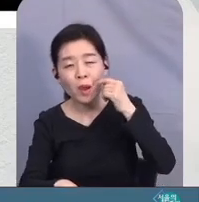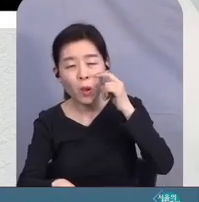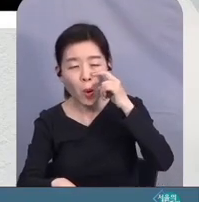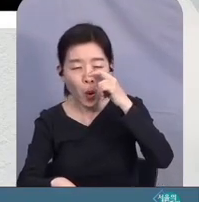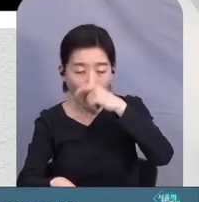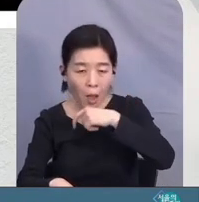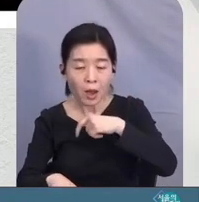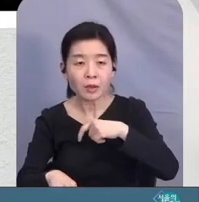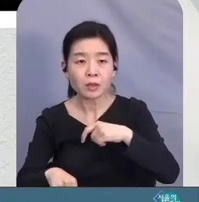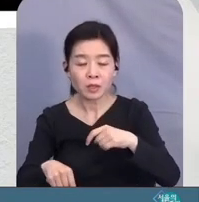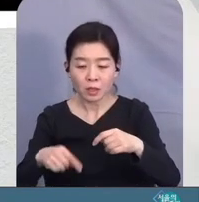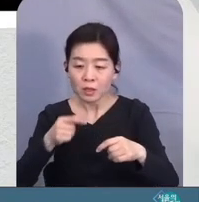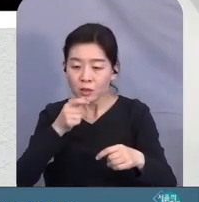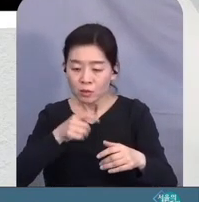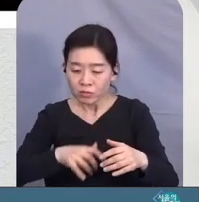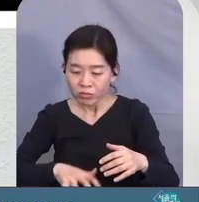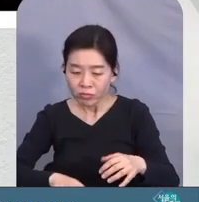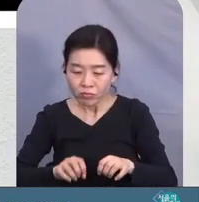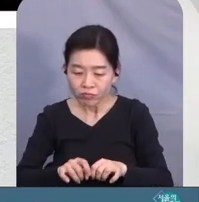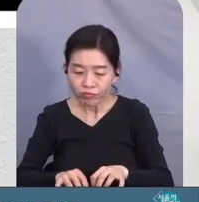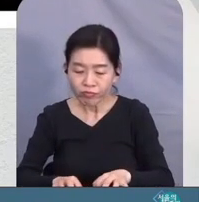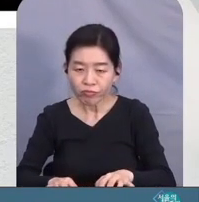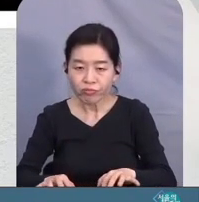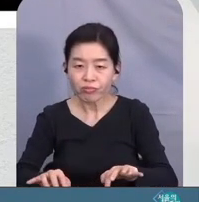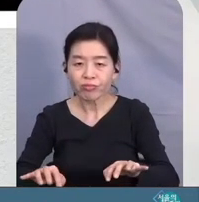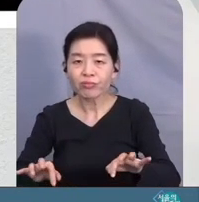지하수로 지금 얼마가 나가는지도 몰라요.